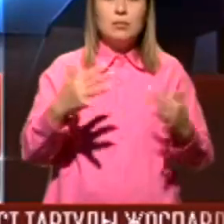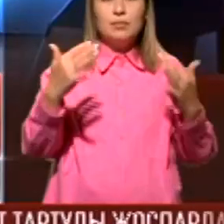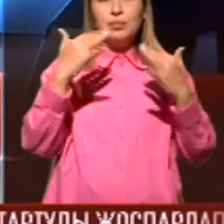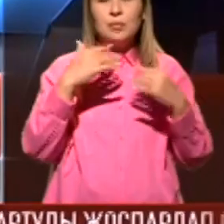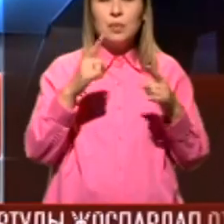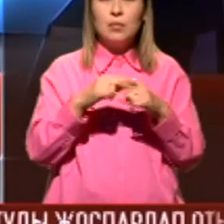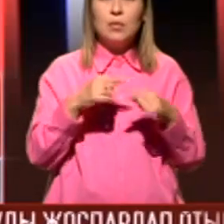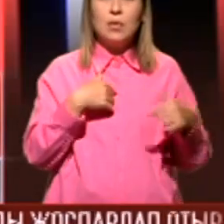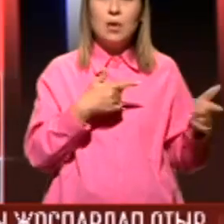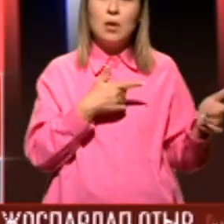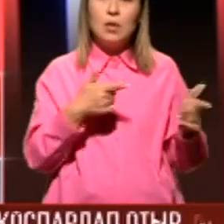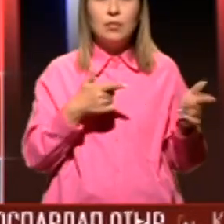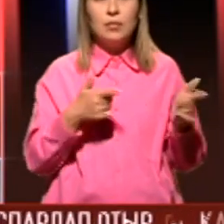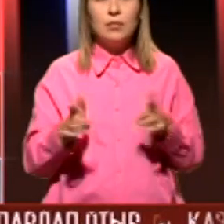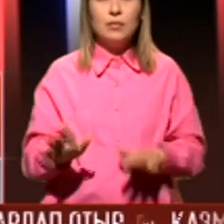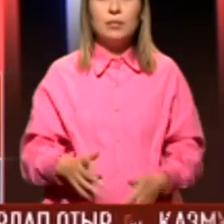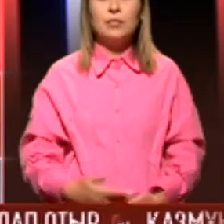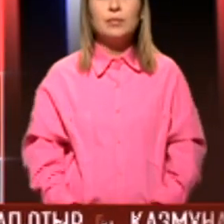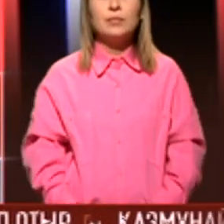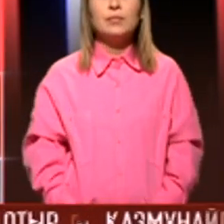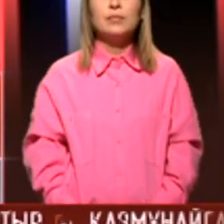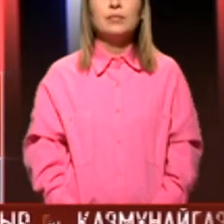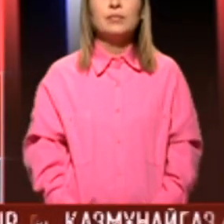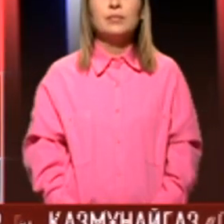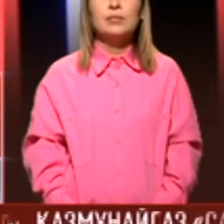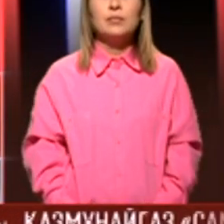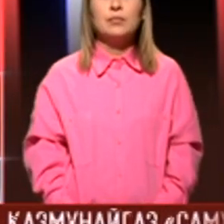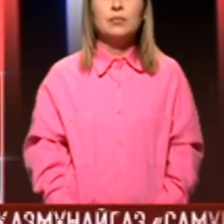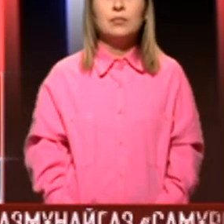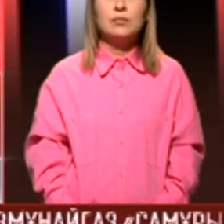біз дайынбыз ба? Жарастында.